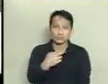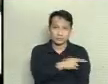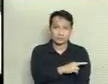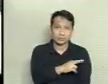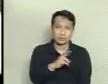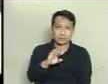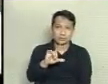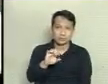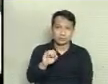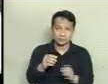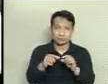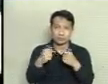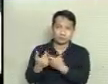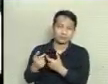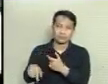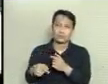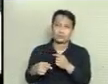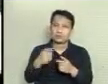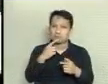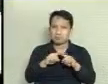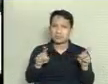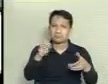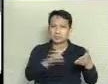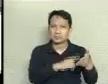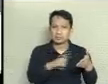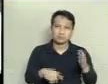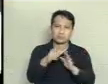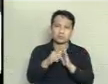religious minorities. Pero may diskriminasyon ang